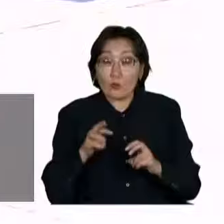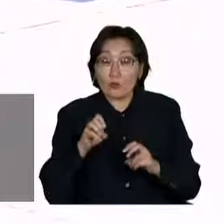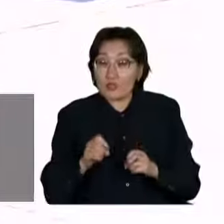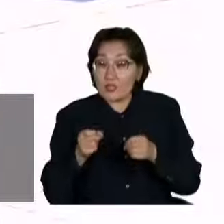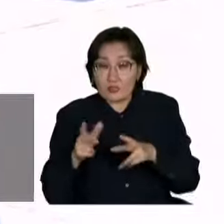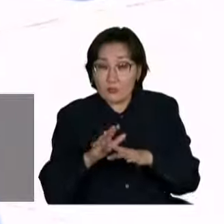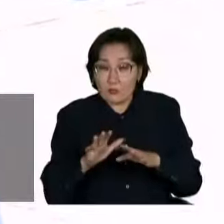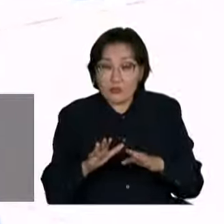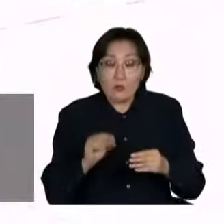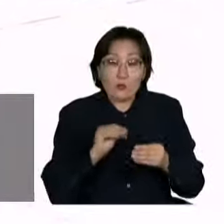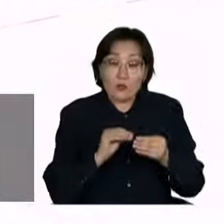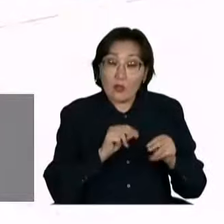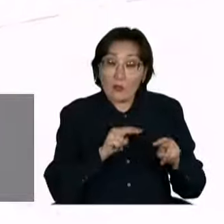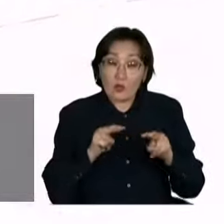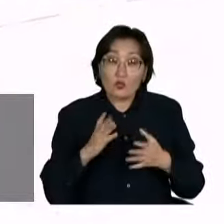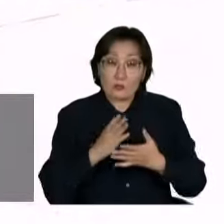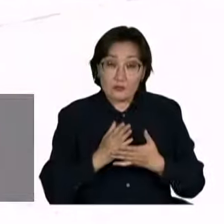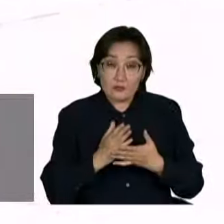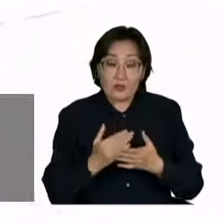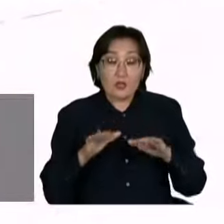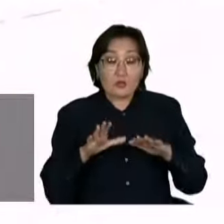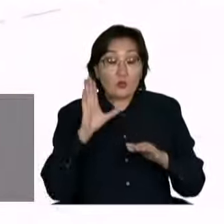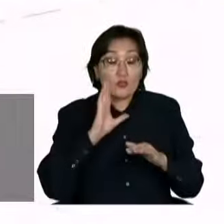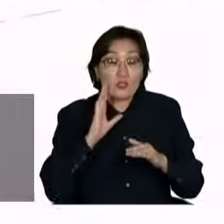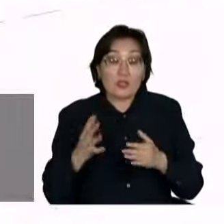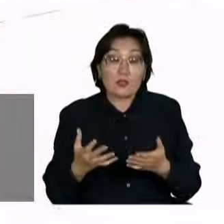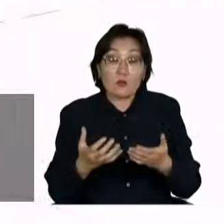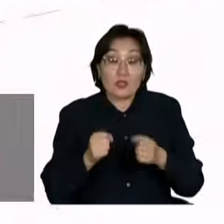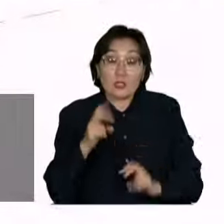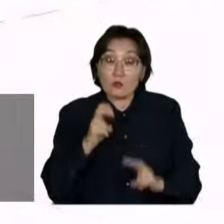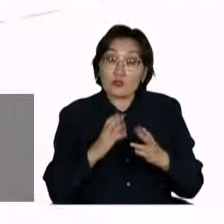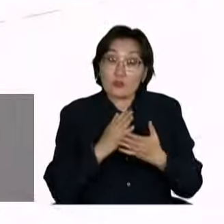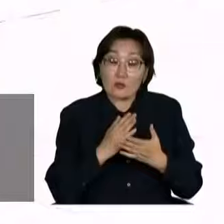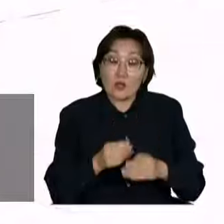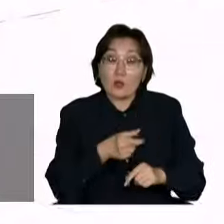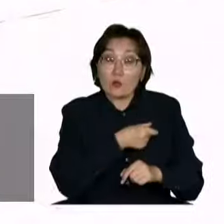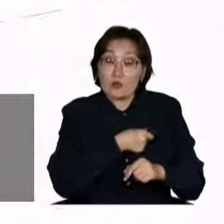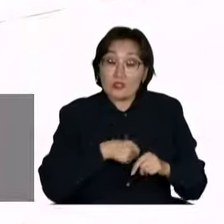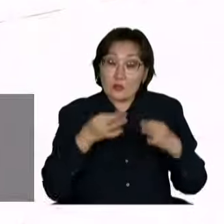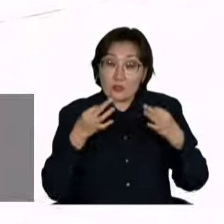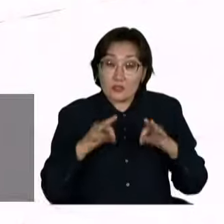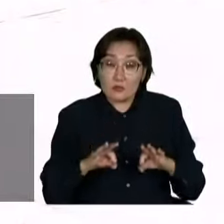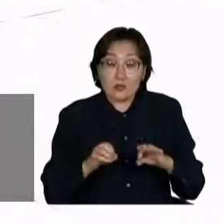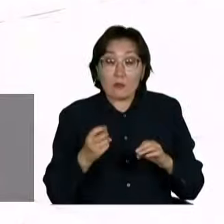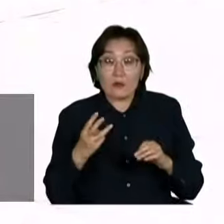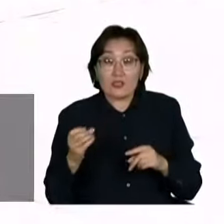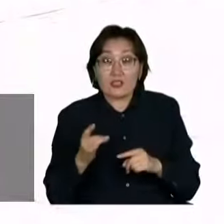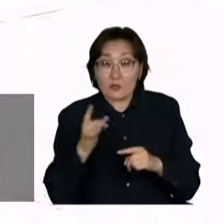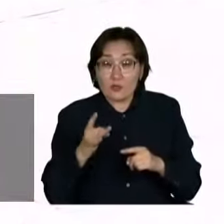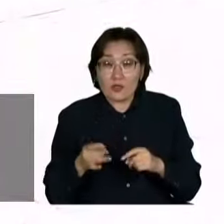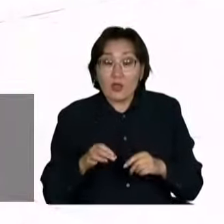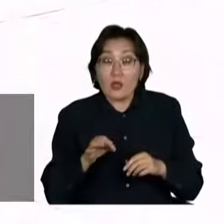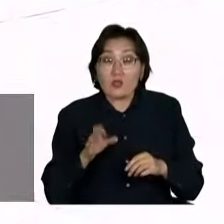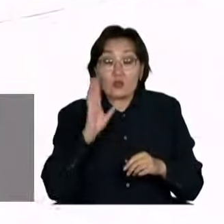ағызылмайды. Біз мұны үнемі бақылауда ұстап отырмыз. Тек су алатын кәсіпорындар бар. Бірақ инспекцияның рұқсатымен белгілі бір мөлшерде ғана